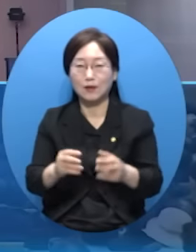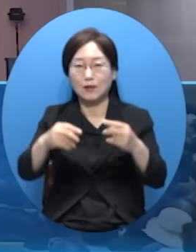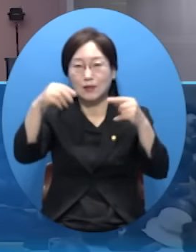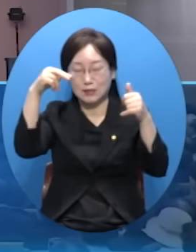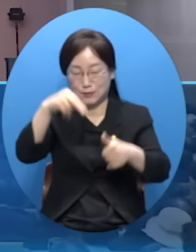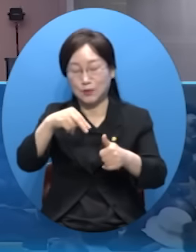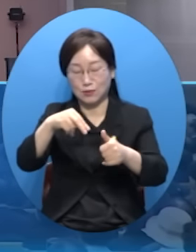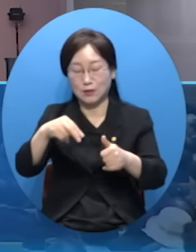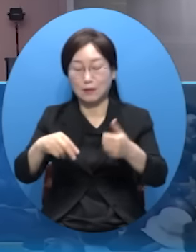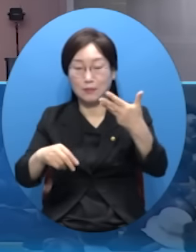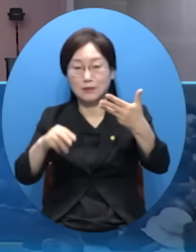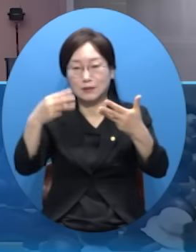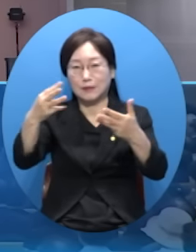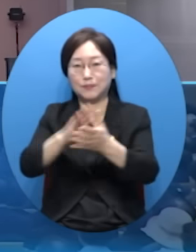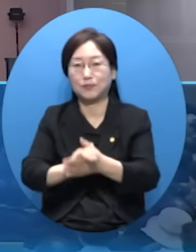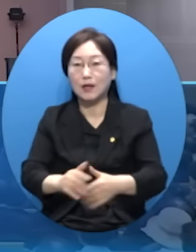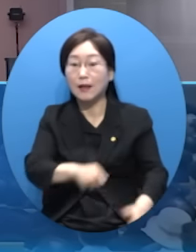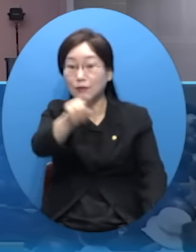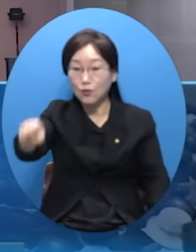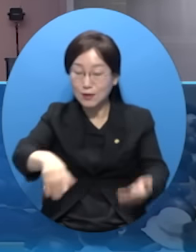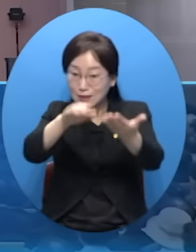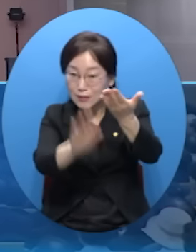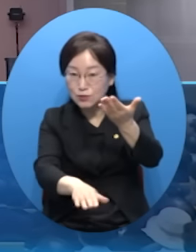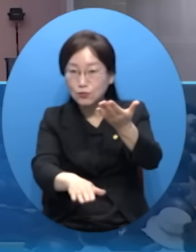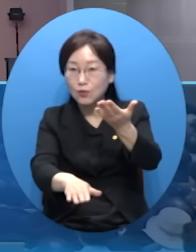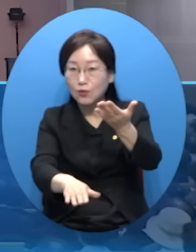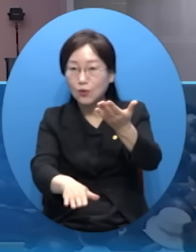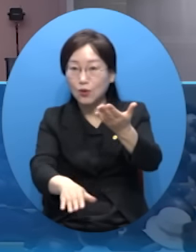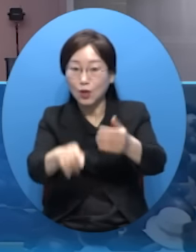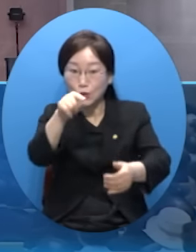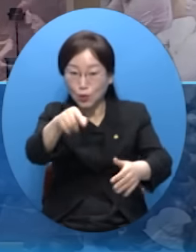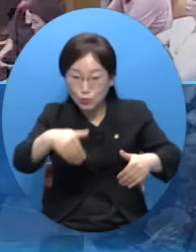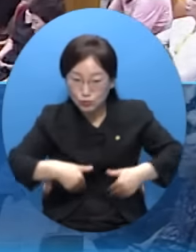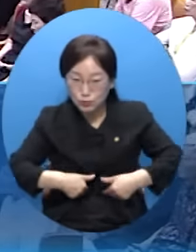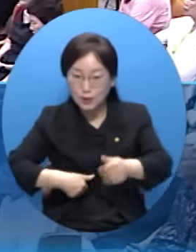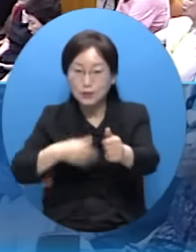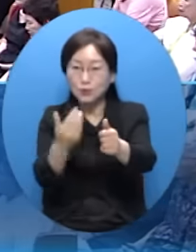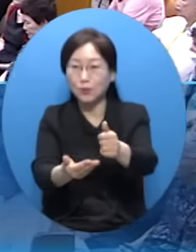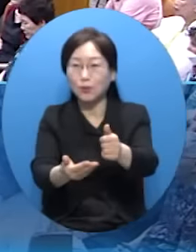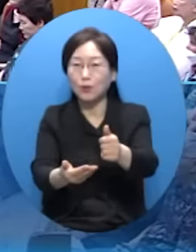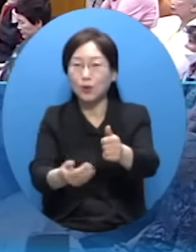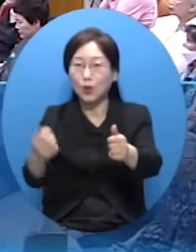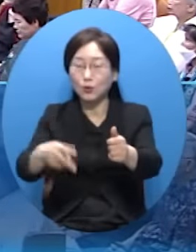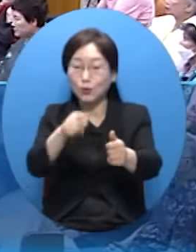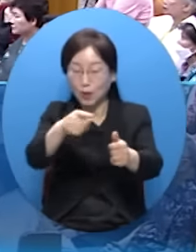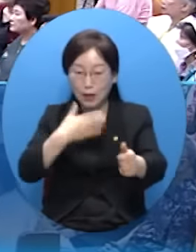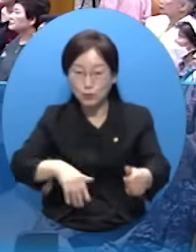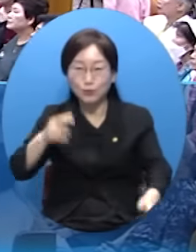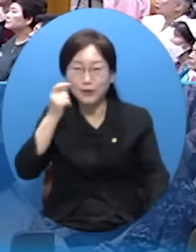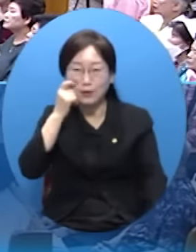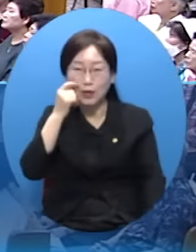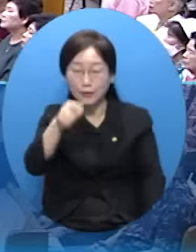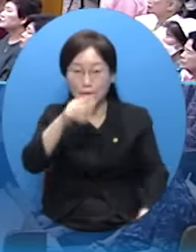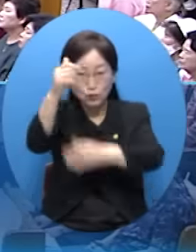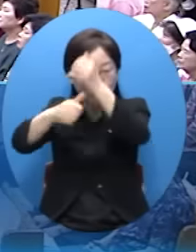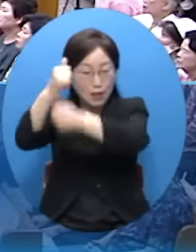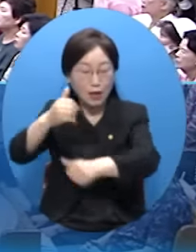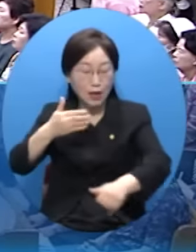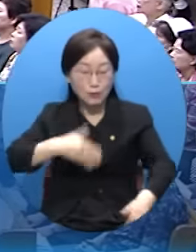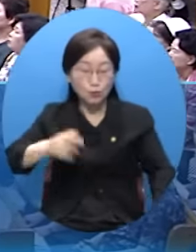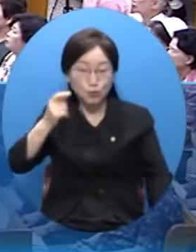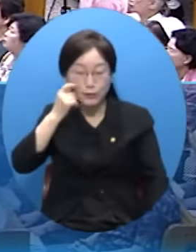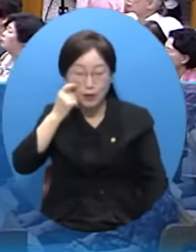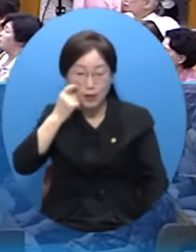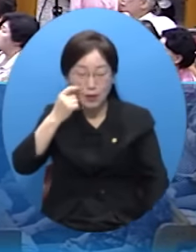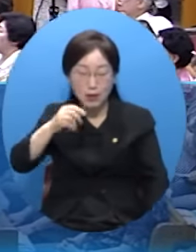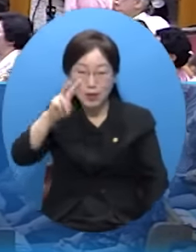3절은 이렇게 말씀합니다. 너를 낮추시며 너를 줄이게 하시며 또 너도 알지 못하며 내 조상들도 알지 못하던 만나를